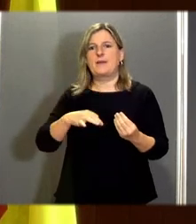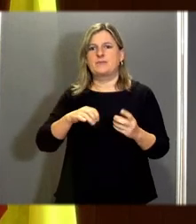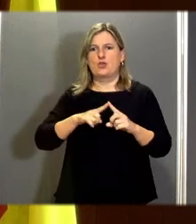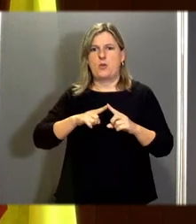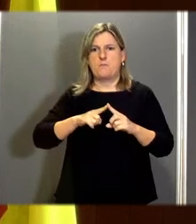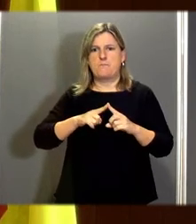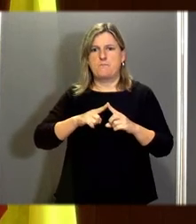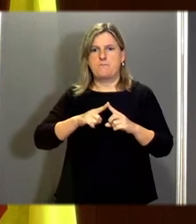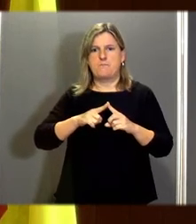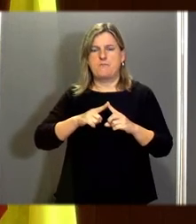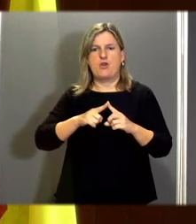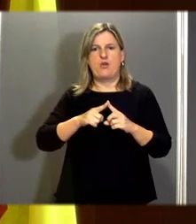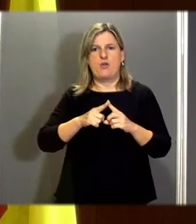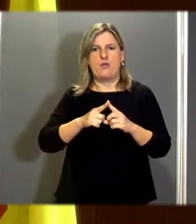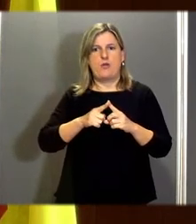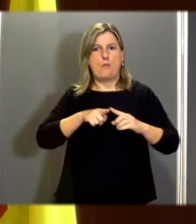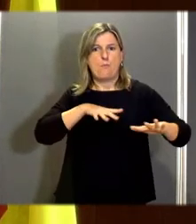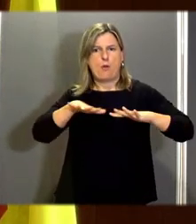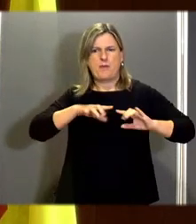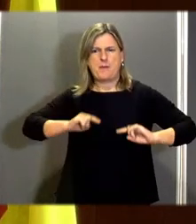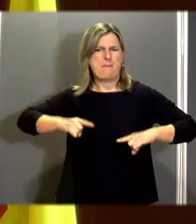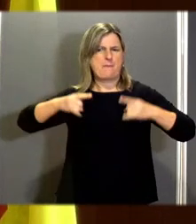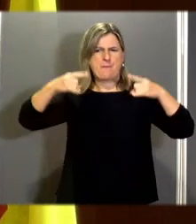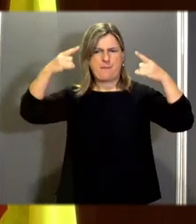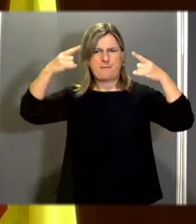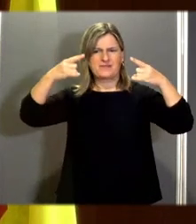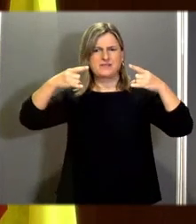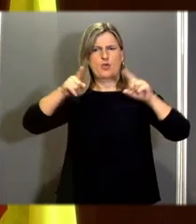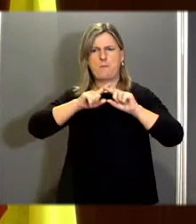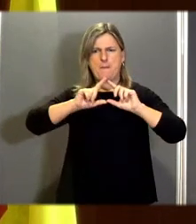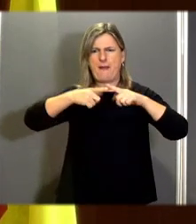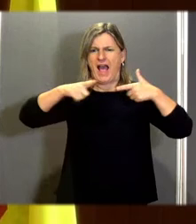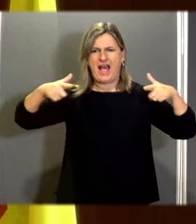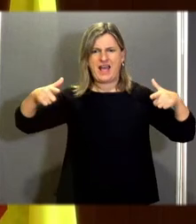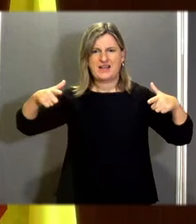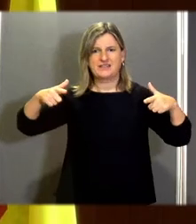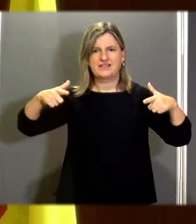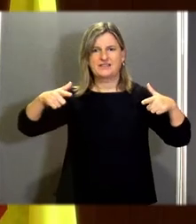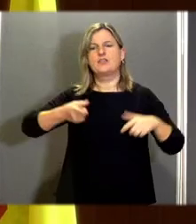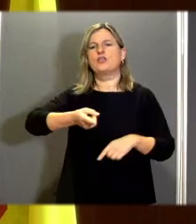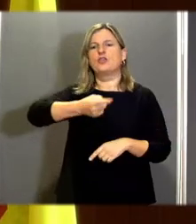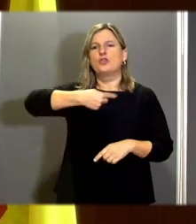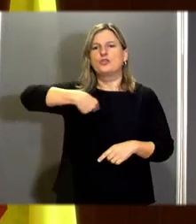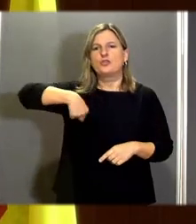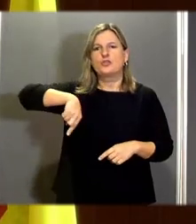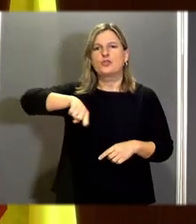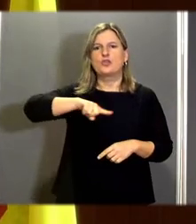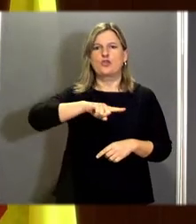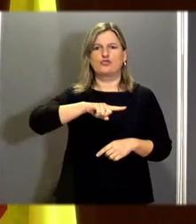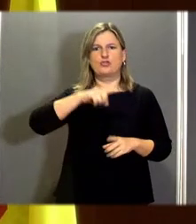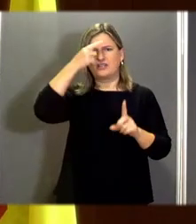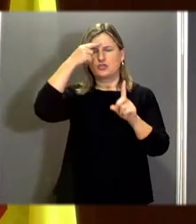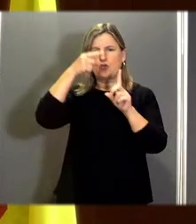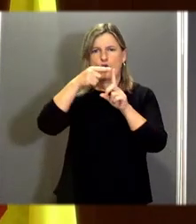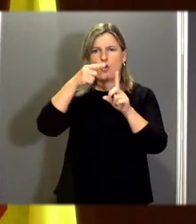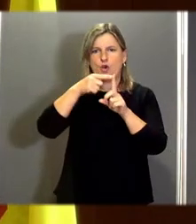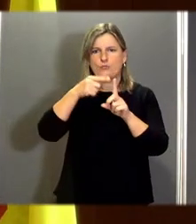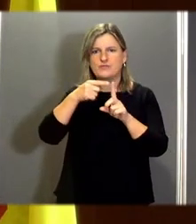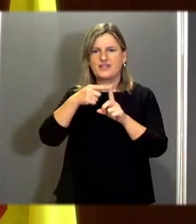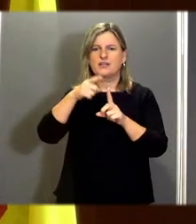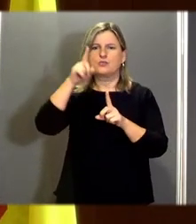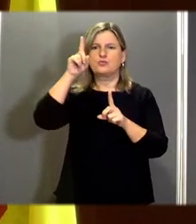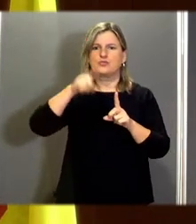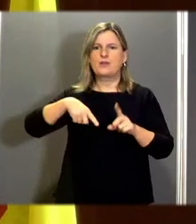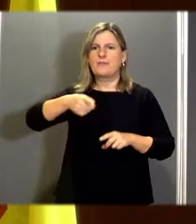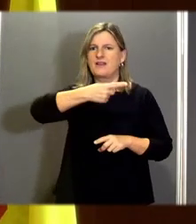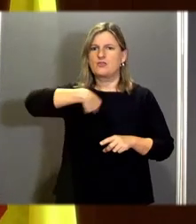multiplicador, del moviment. Fem un multiplicador del que és els nostres objectius i del que